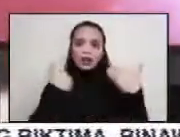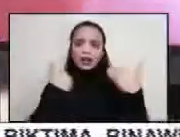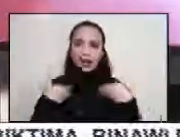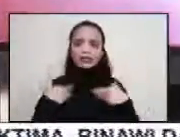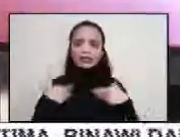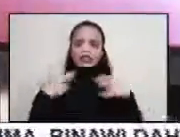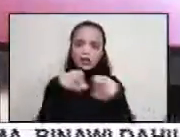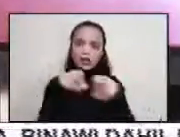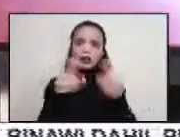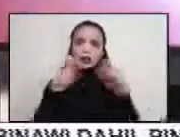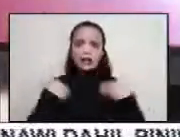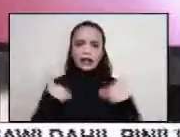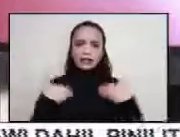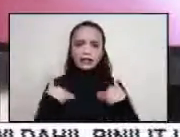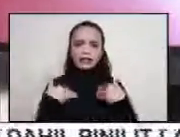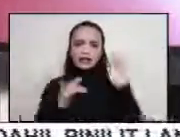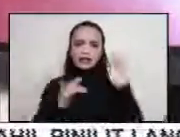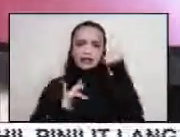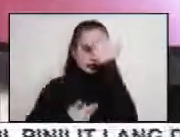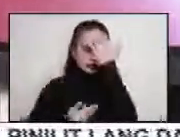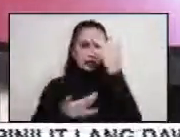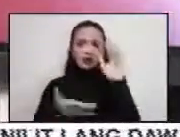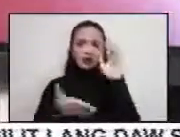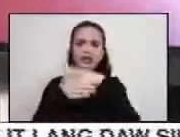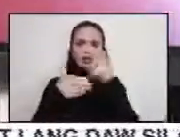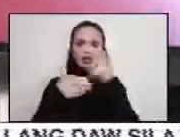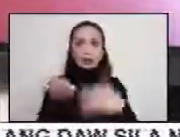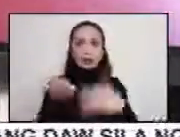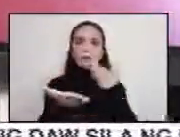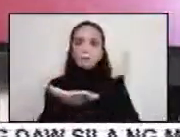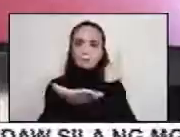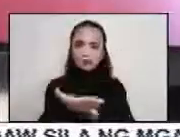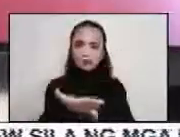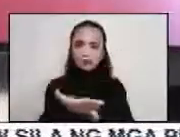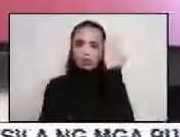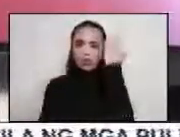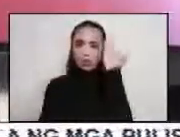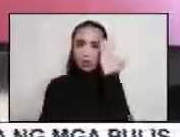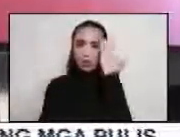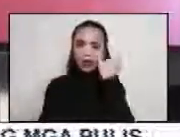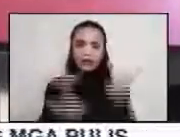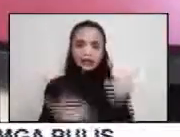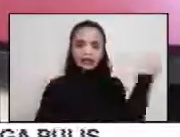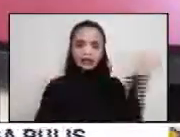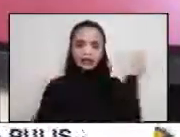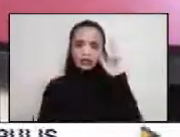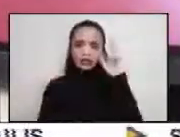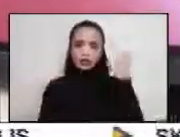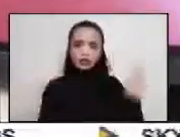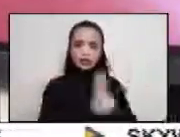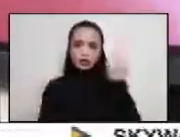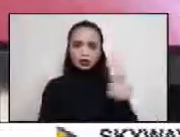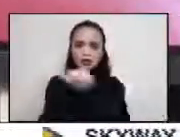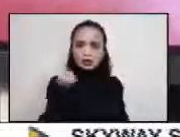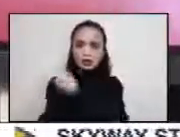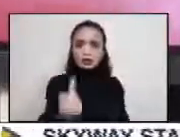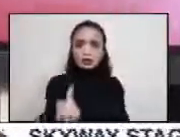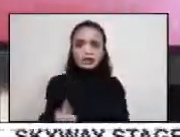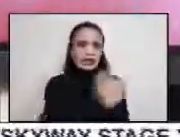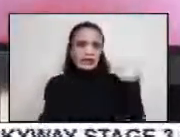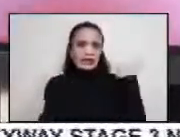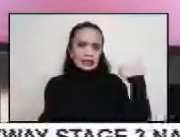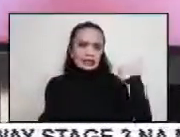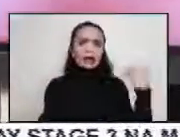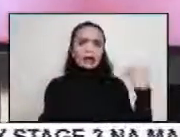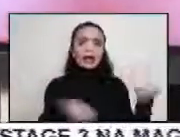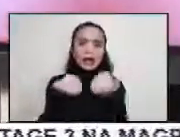Ito pong Tozinameran na ito, developed by Pfizer and BioNTech. Also, nag-grant din po ito ng emergency use authorization ng mga bansang